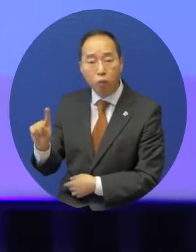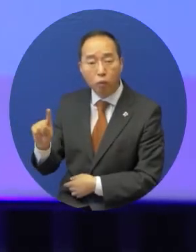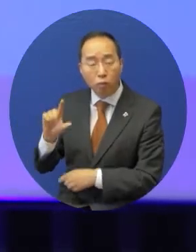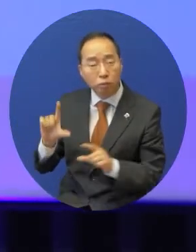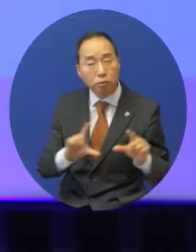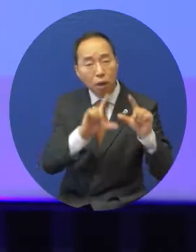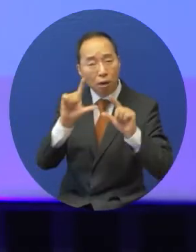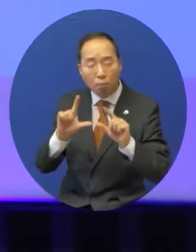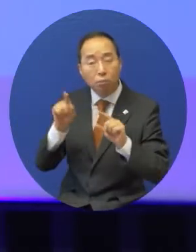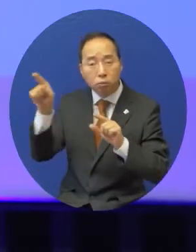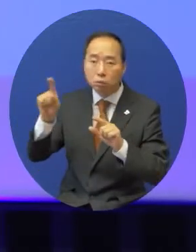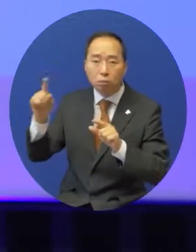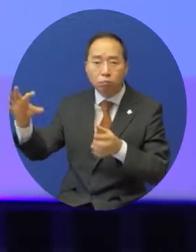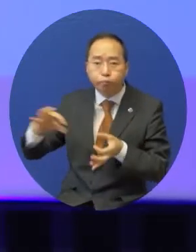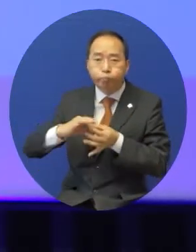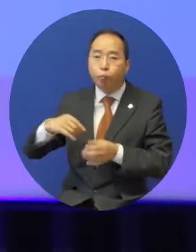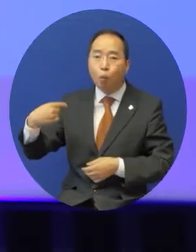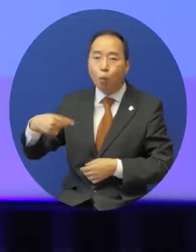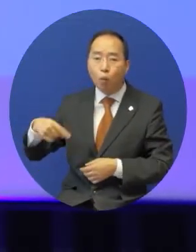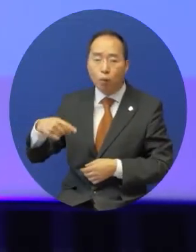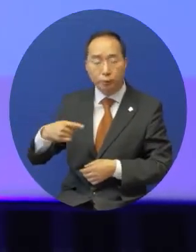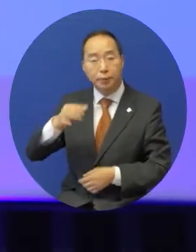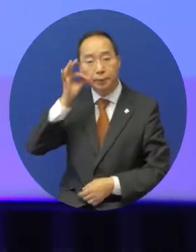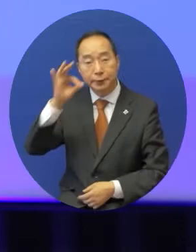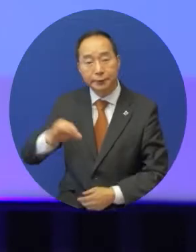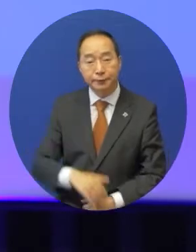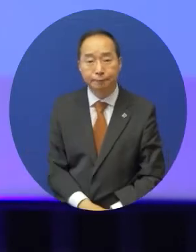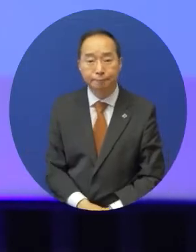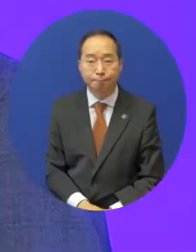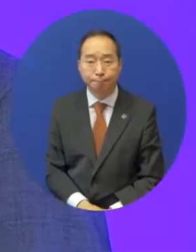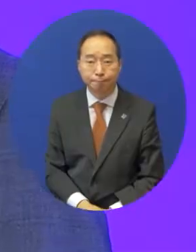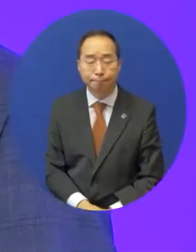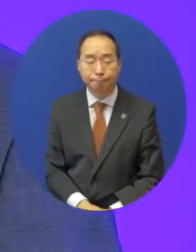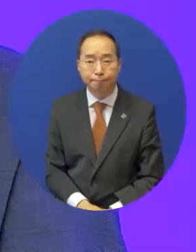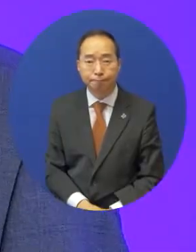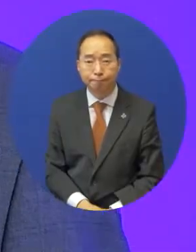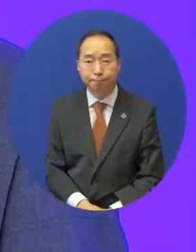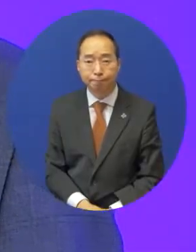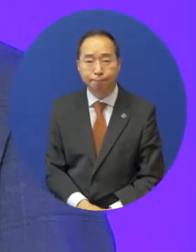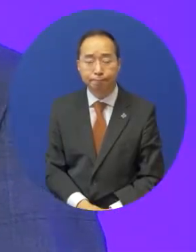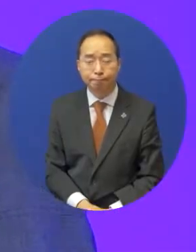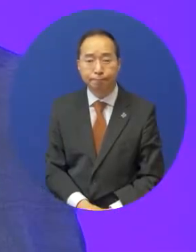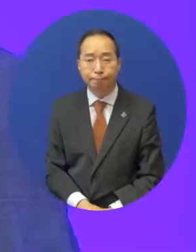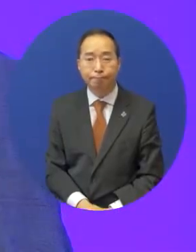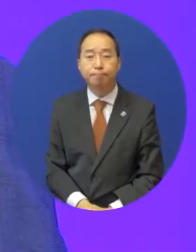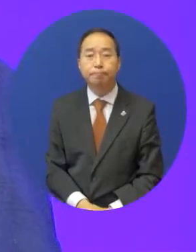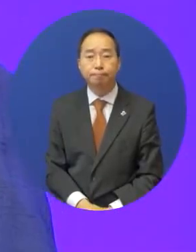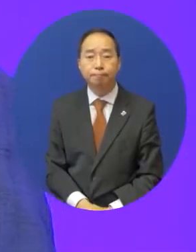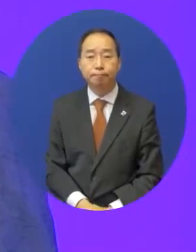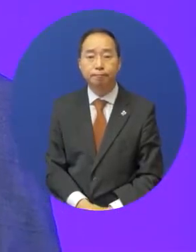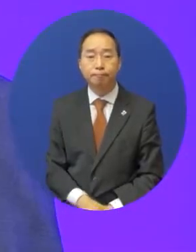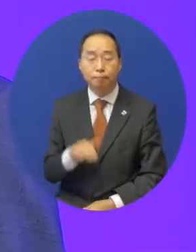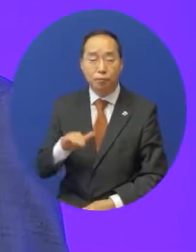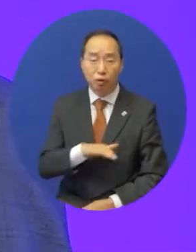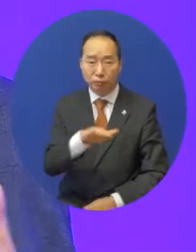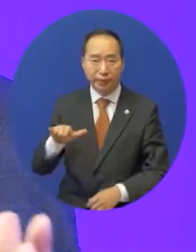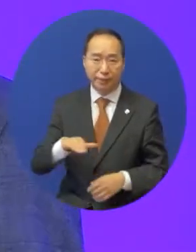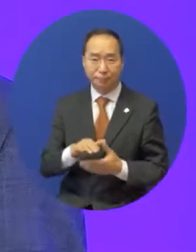우리의 삶을 변하게 할 건가 살펴보도록 하겠습니다. 자, 보면 우리가